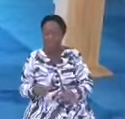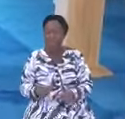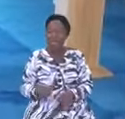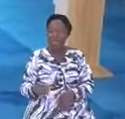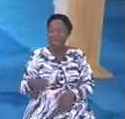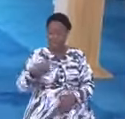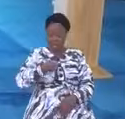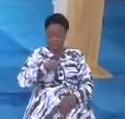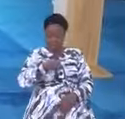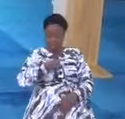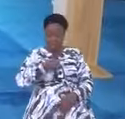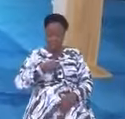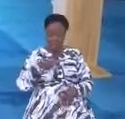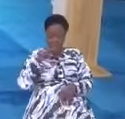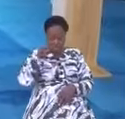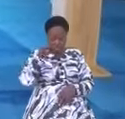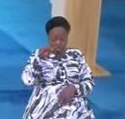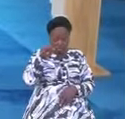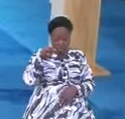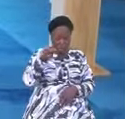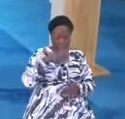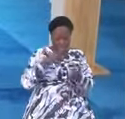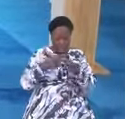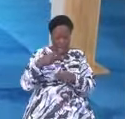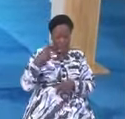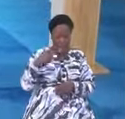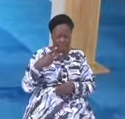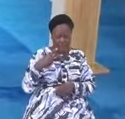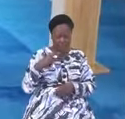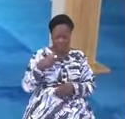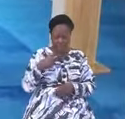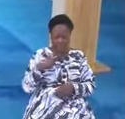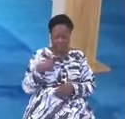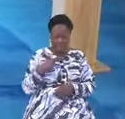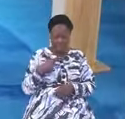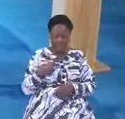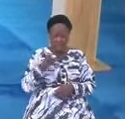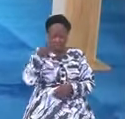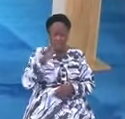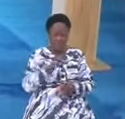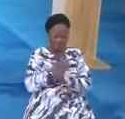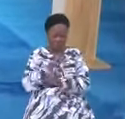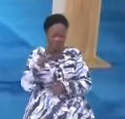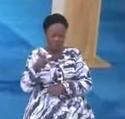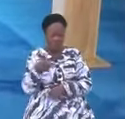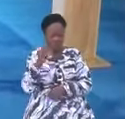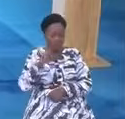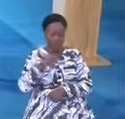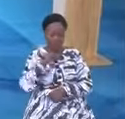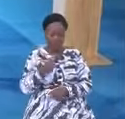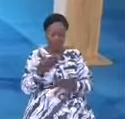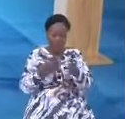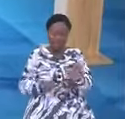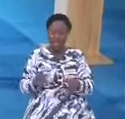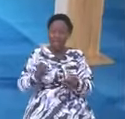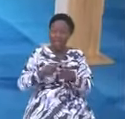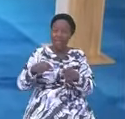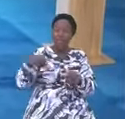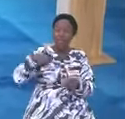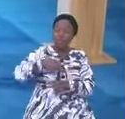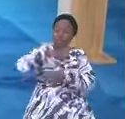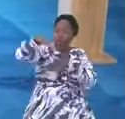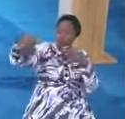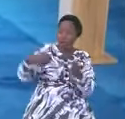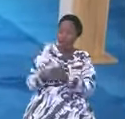et je dis que je t'aime tu ne vas pas périr et nous tout nous venons ensemble ici et